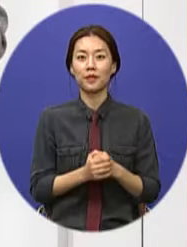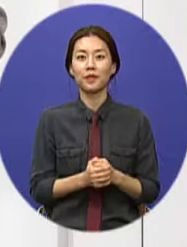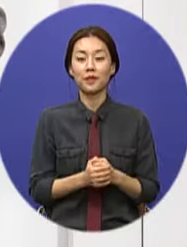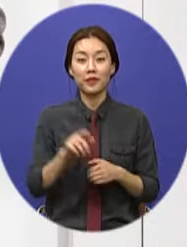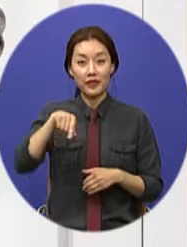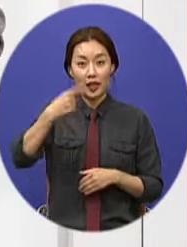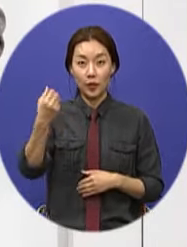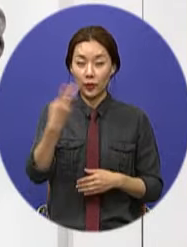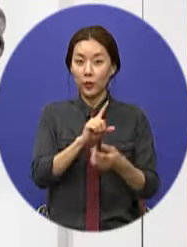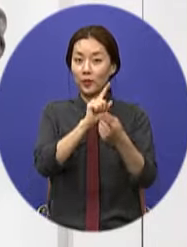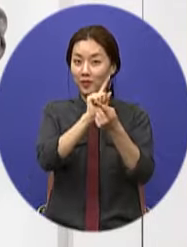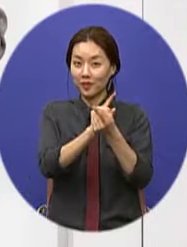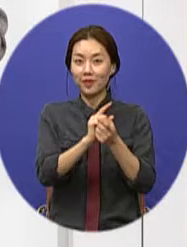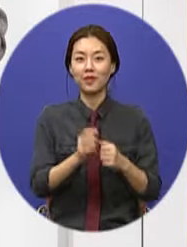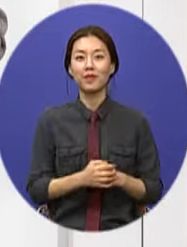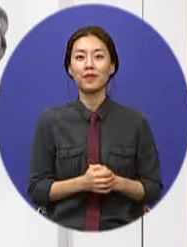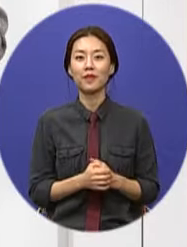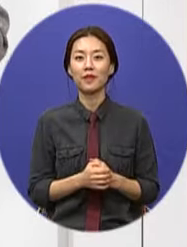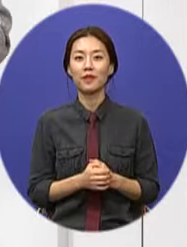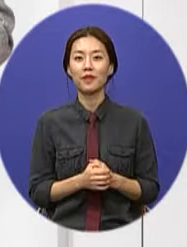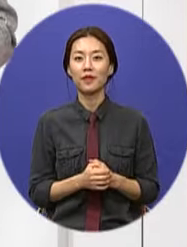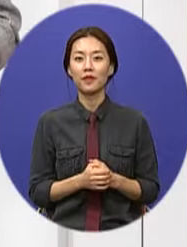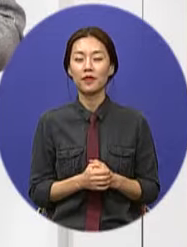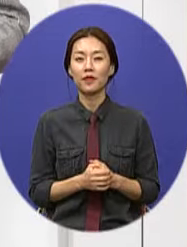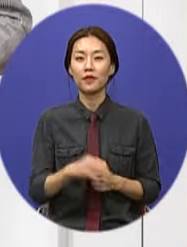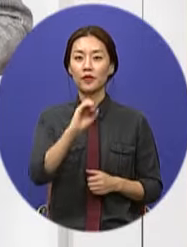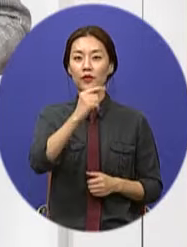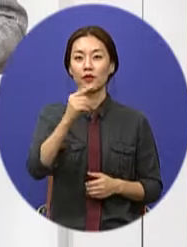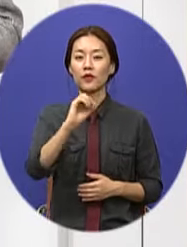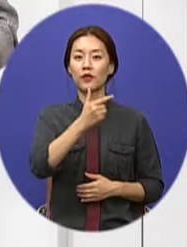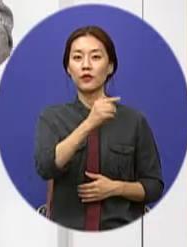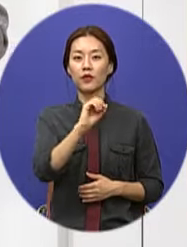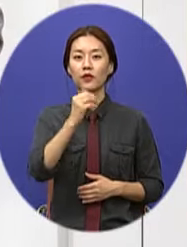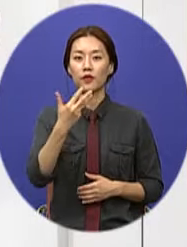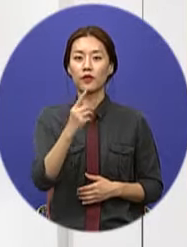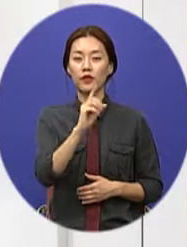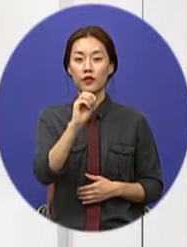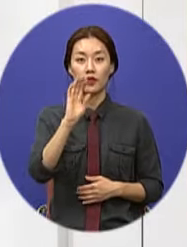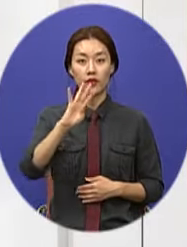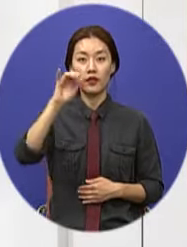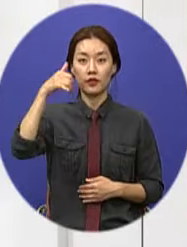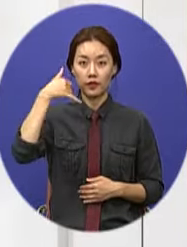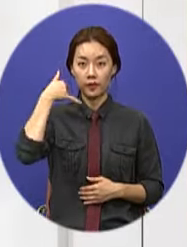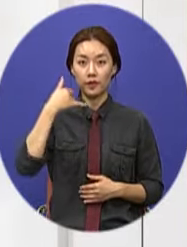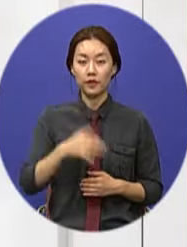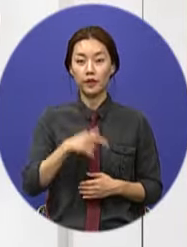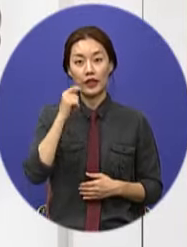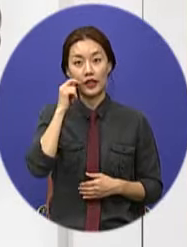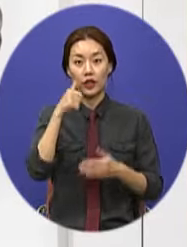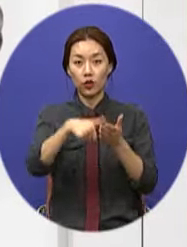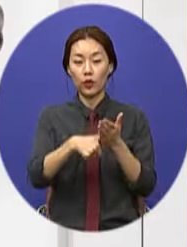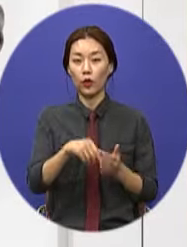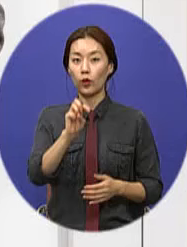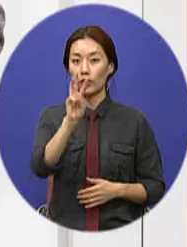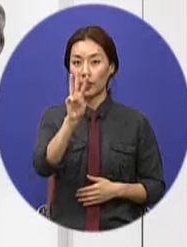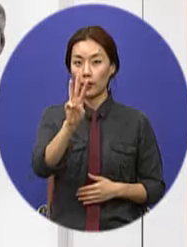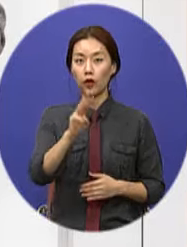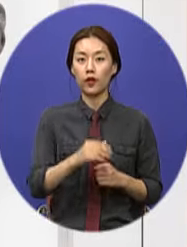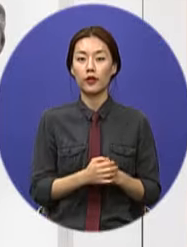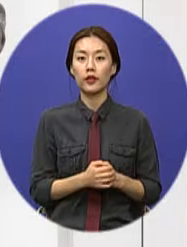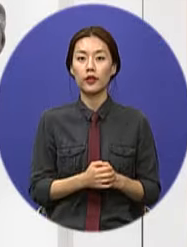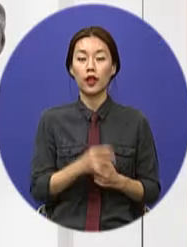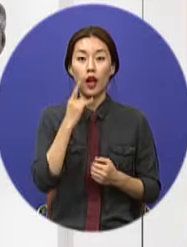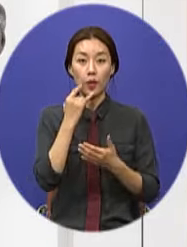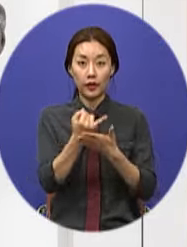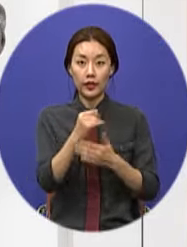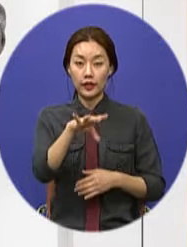또 만날게요. 나시고요. 네. 네네. 자, 060-608에 1004번으로 전화하시고요. 인기상 투표 3번. 그리고 우리